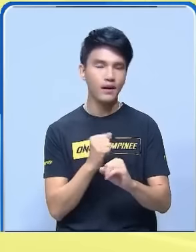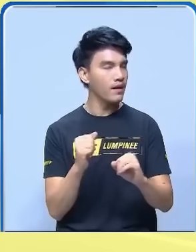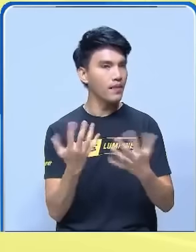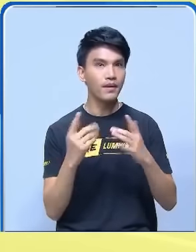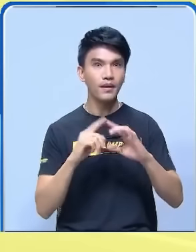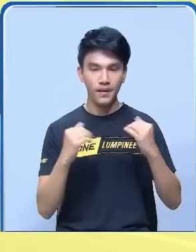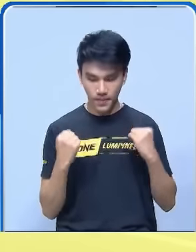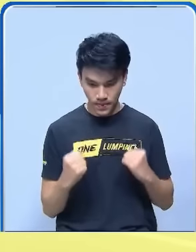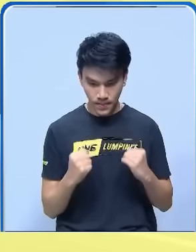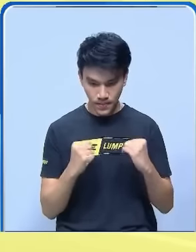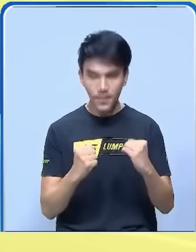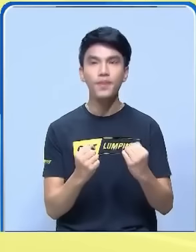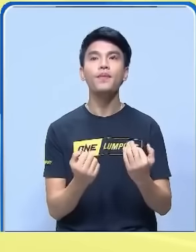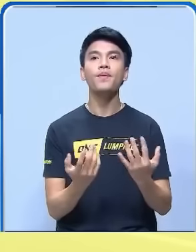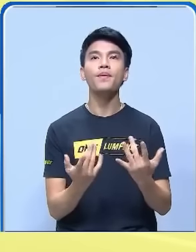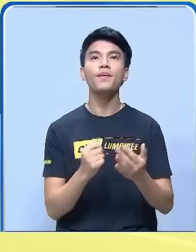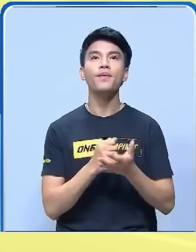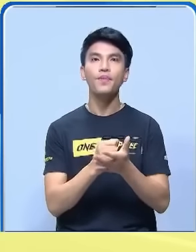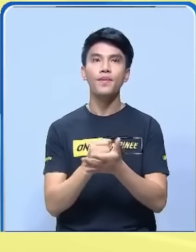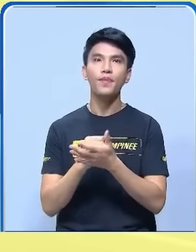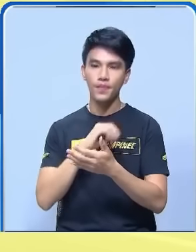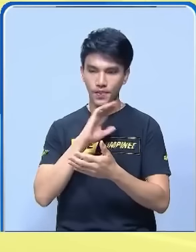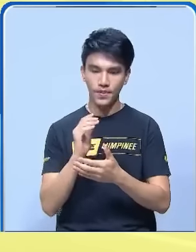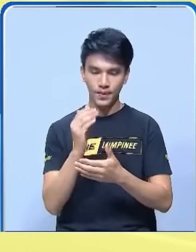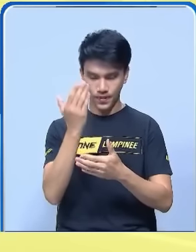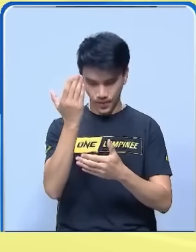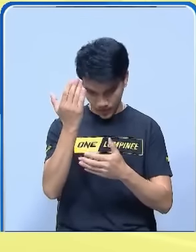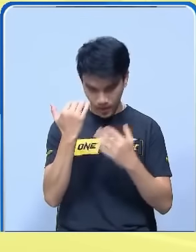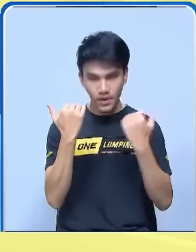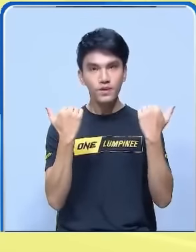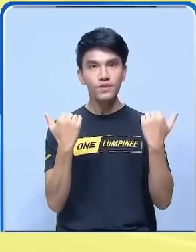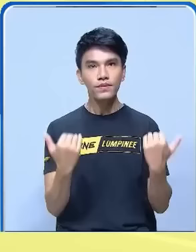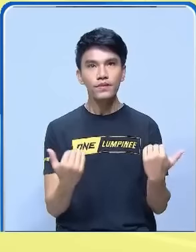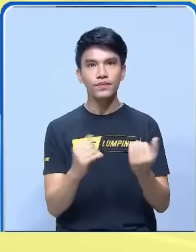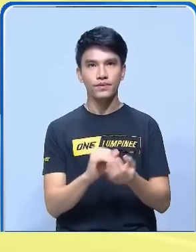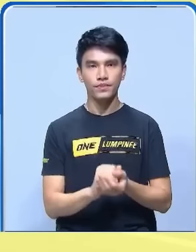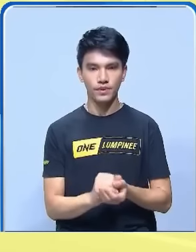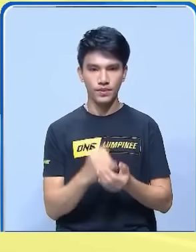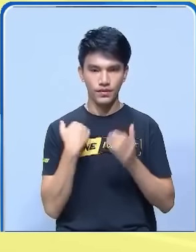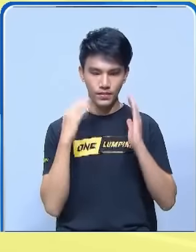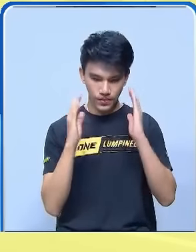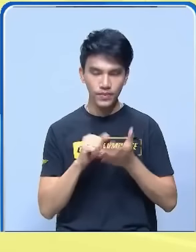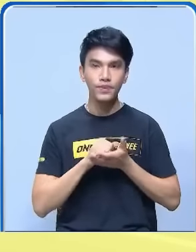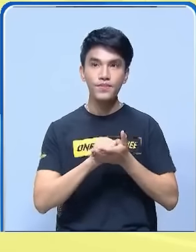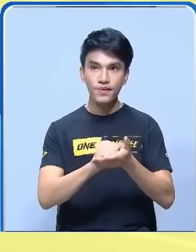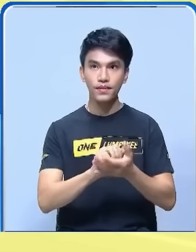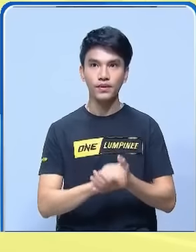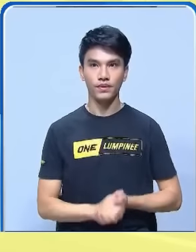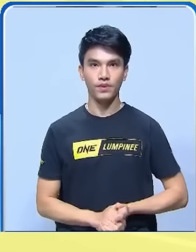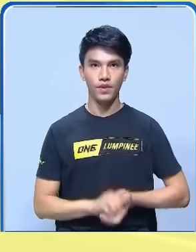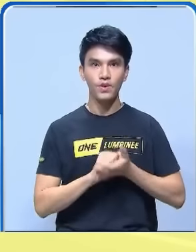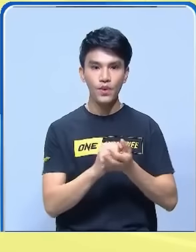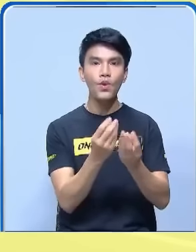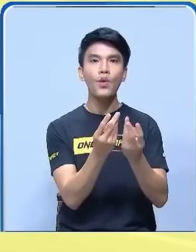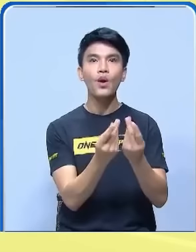ยังรอคอยความช่วยเหลืออย่างมีความหวังนะคะว่าจะมีคนเข้ามาช่วยเก็บดินโคลนออกจากบ้าน